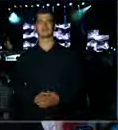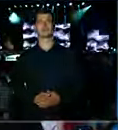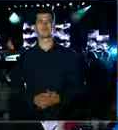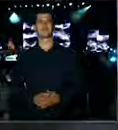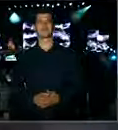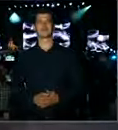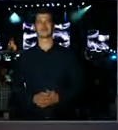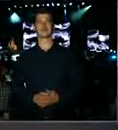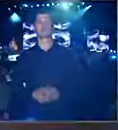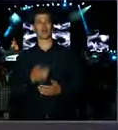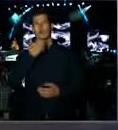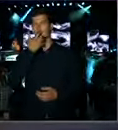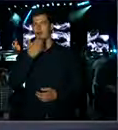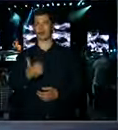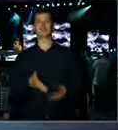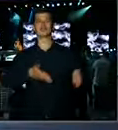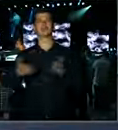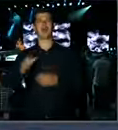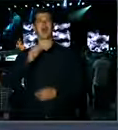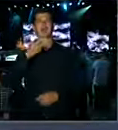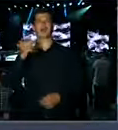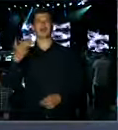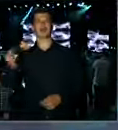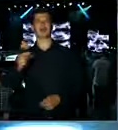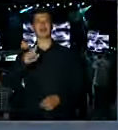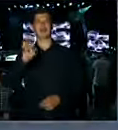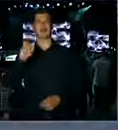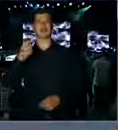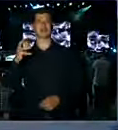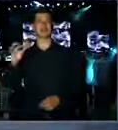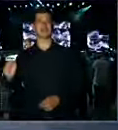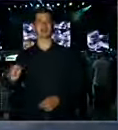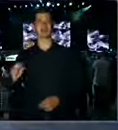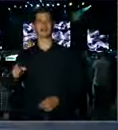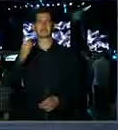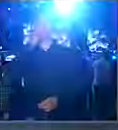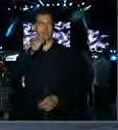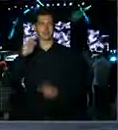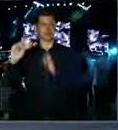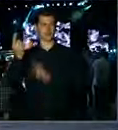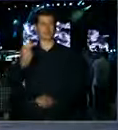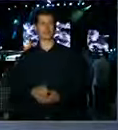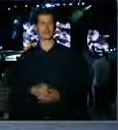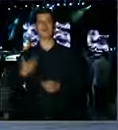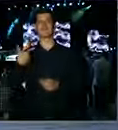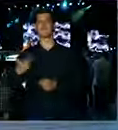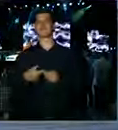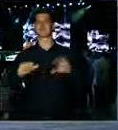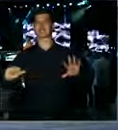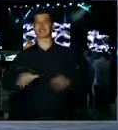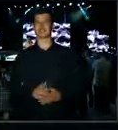I gorącymi brawami przywitajmy Adriannę Zawadzińską, Malbork, lat